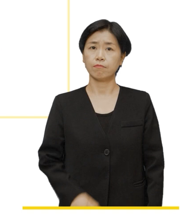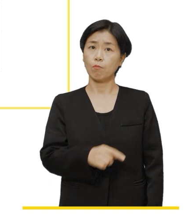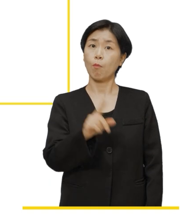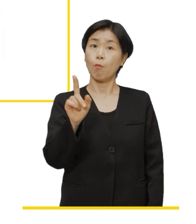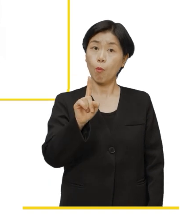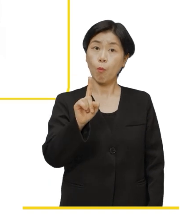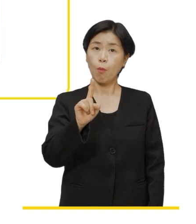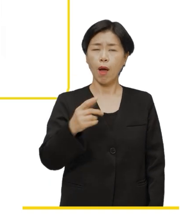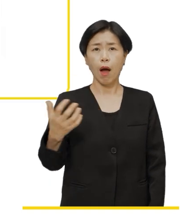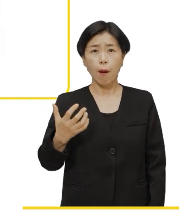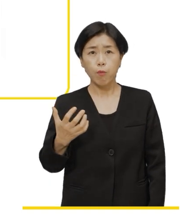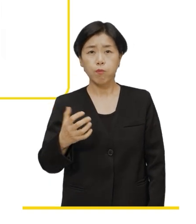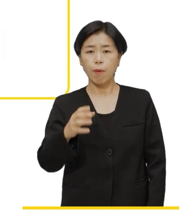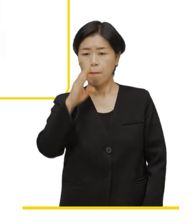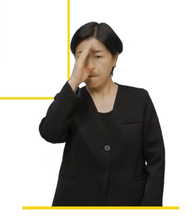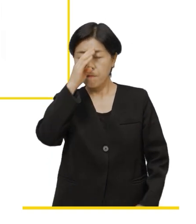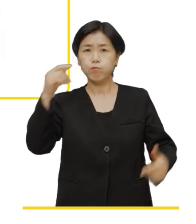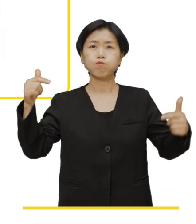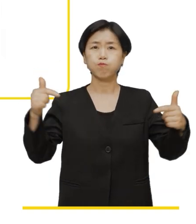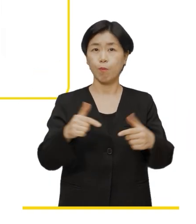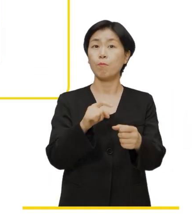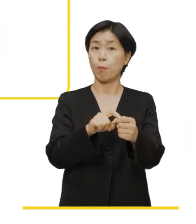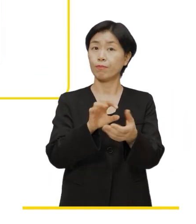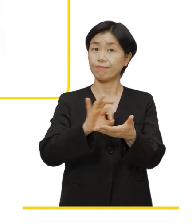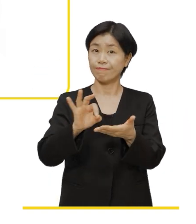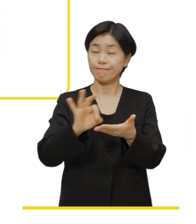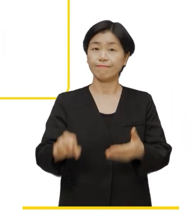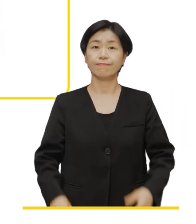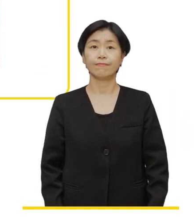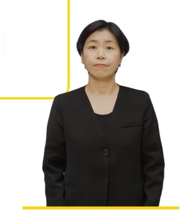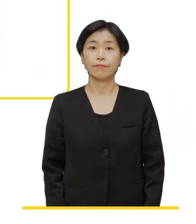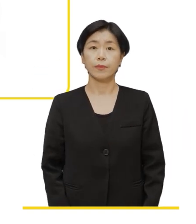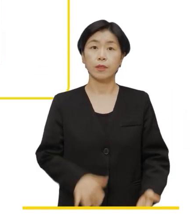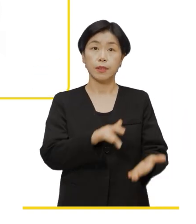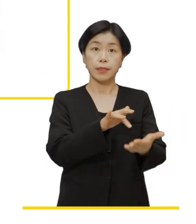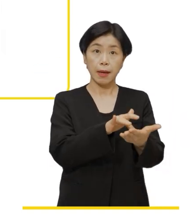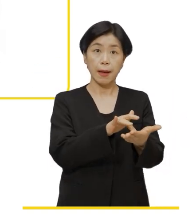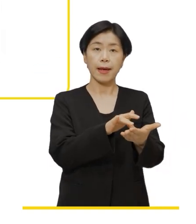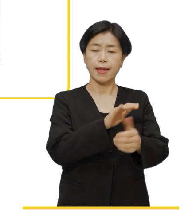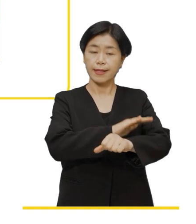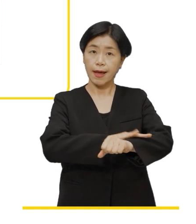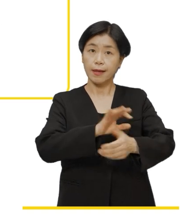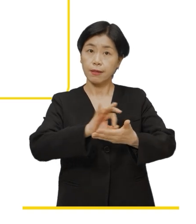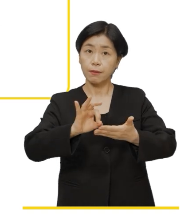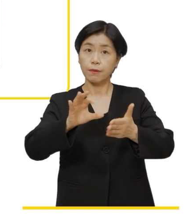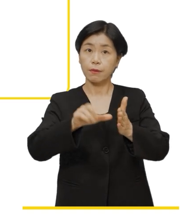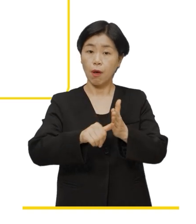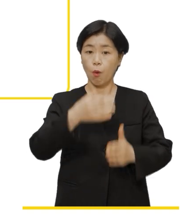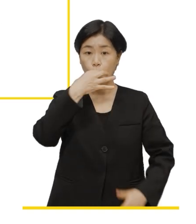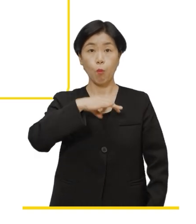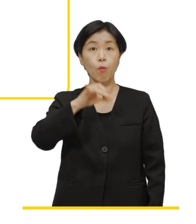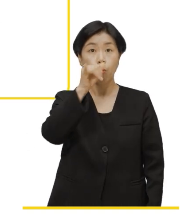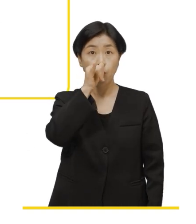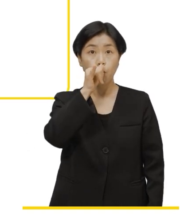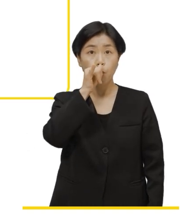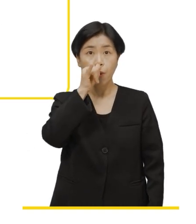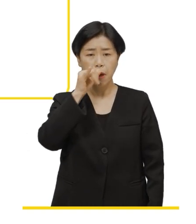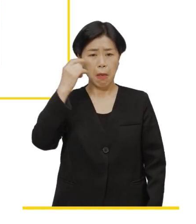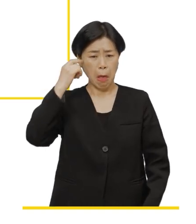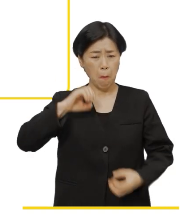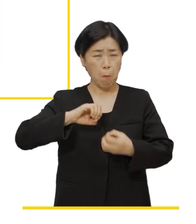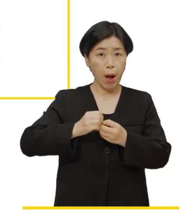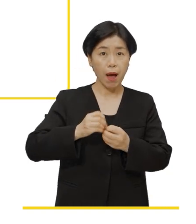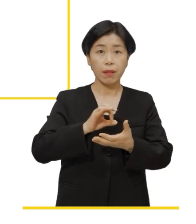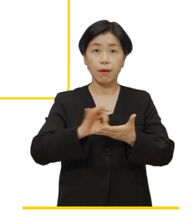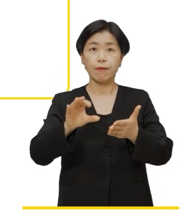의약품은 아픈 곳을 치료하는 약이에요. 약을 올바로 사용하면 도움이 되지만 잘못